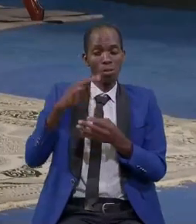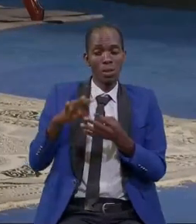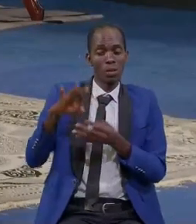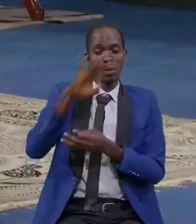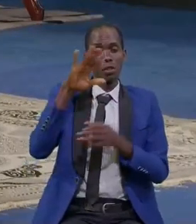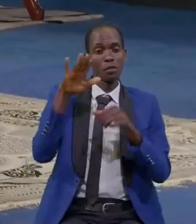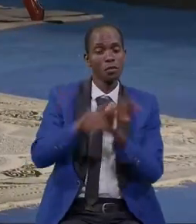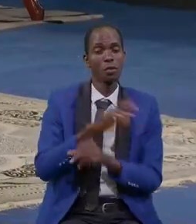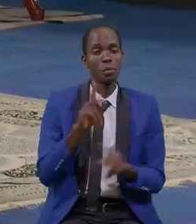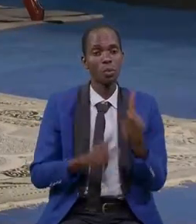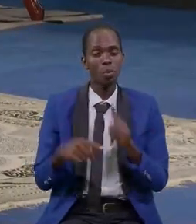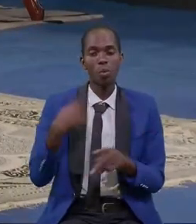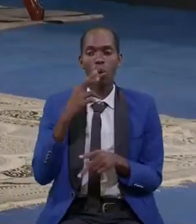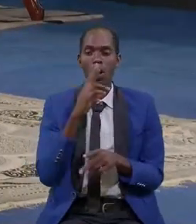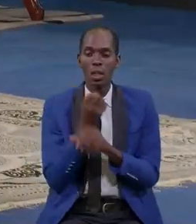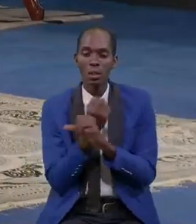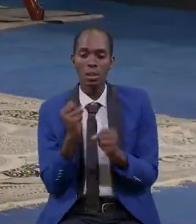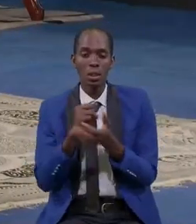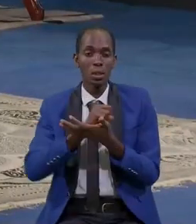l'esprit et sanctifié.